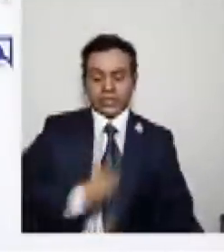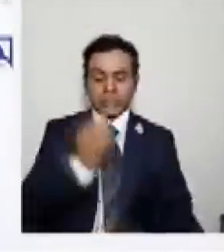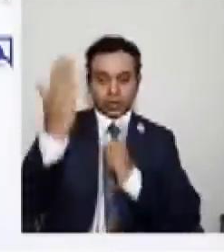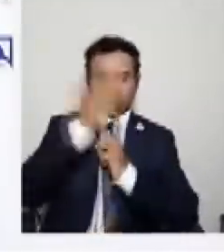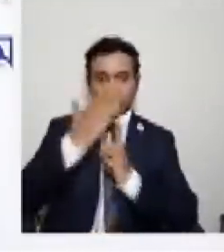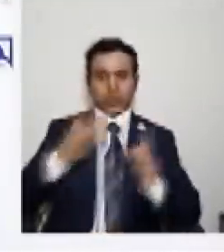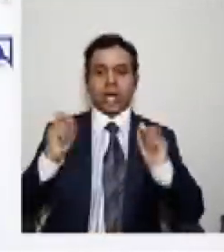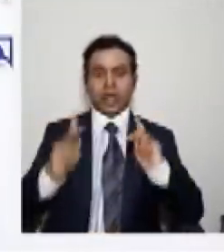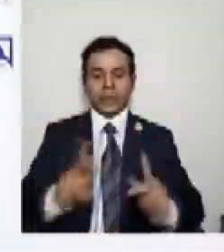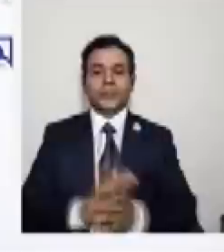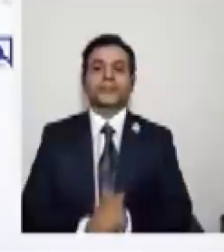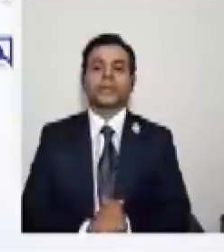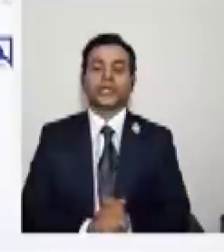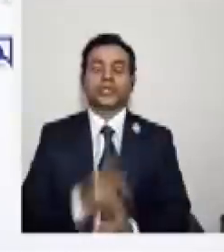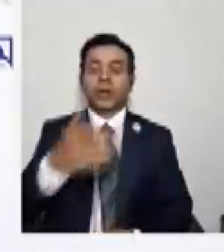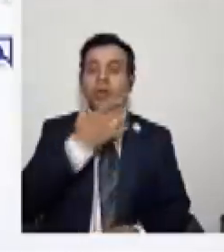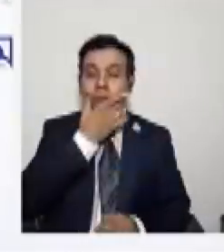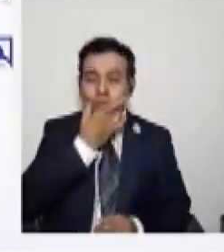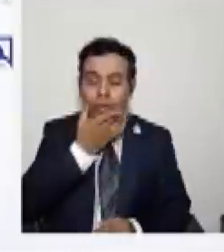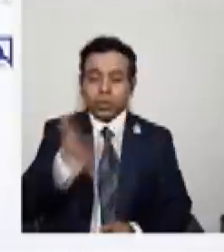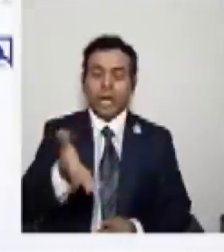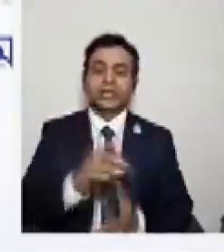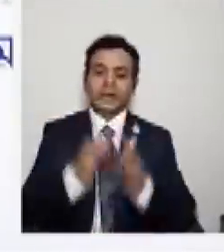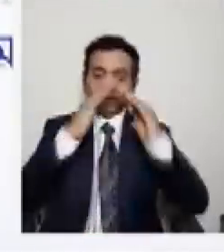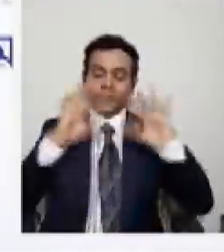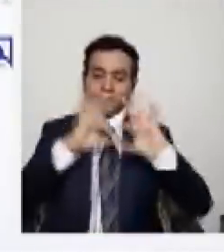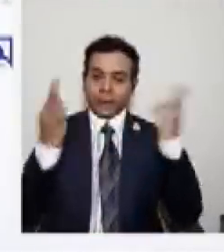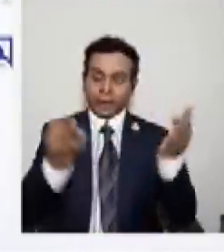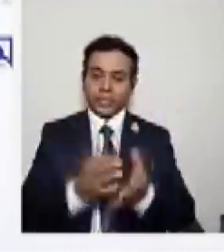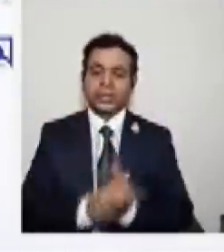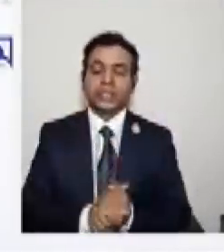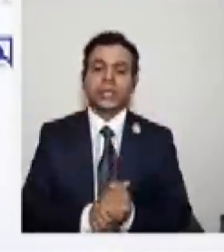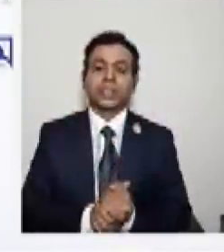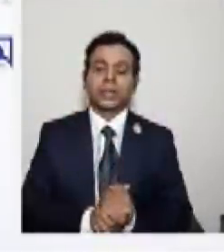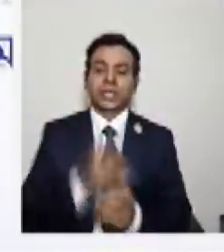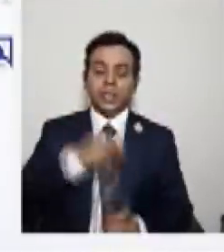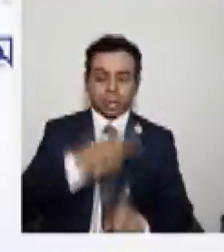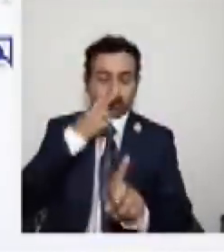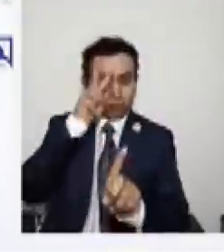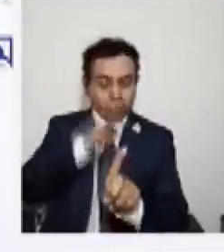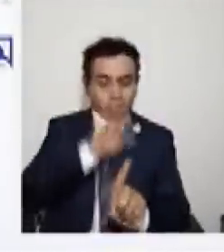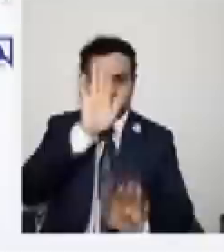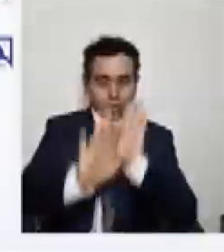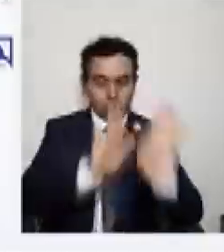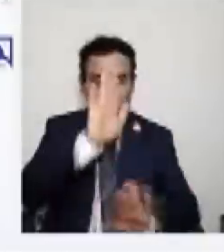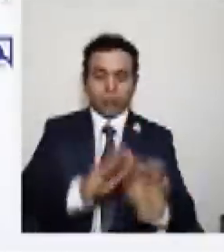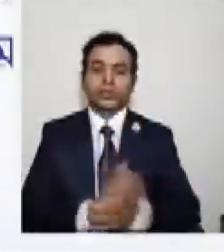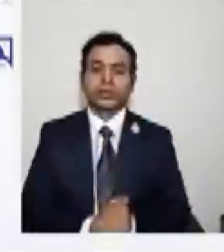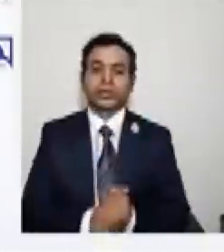এই বিষয়ে সচেতন থাকবেন, সতর্ক থাকবেন এবং নিজেদের সুরক্ষিত রাখবেন। এবং আমাদের যারা বয়োবৃদ্ধ মানুষ